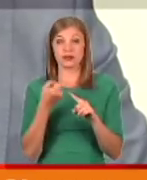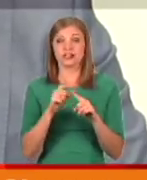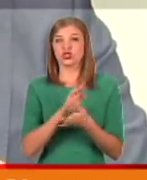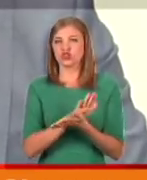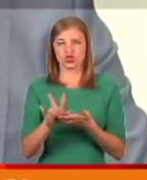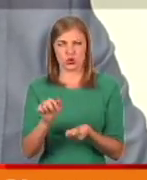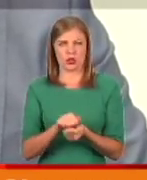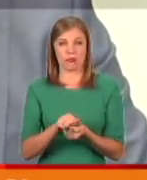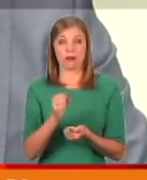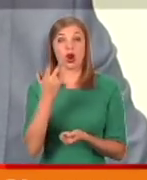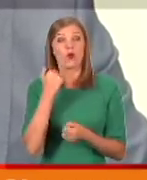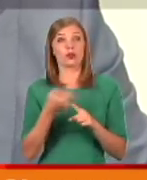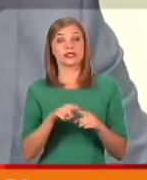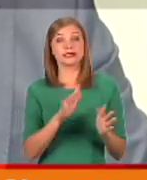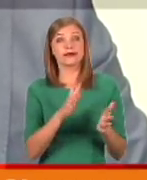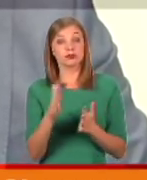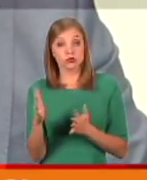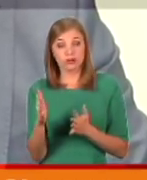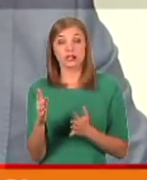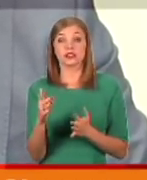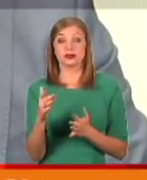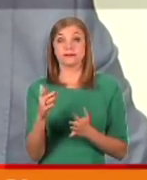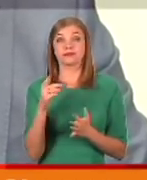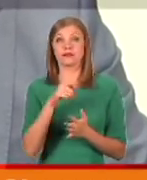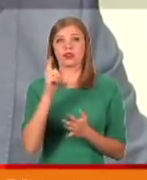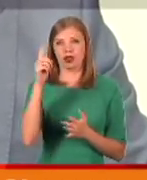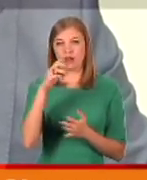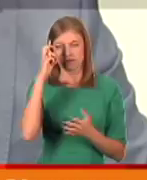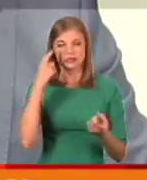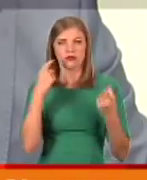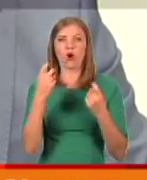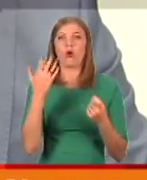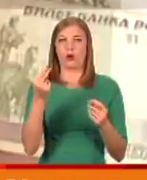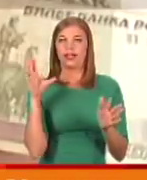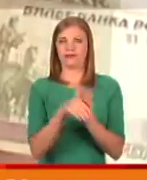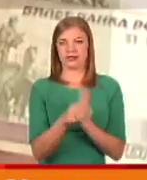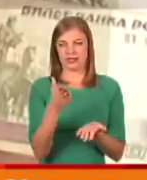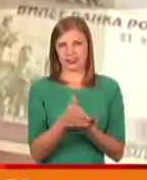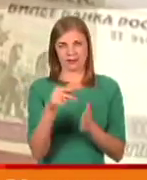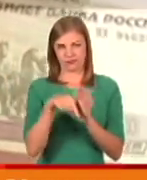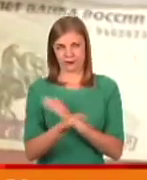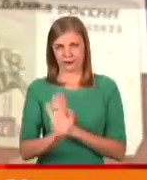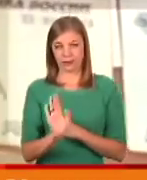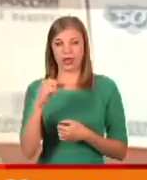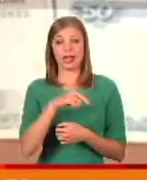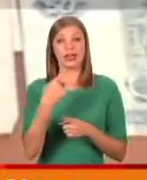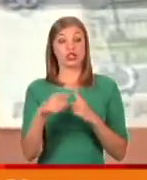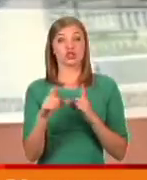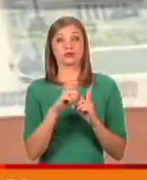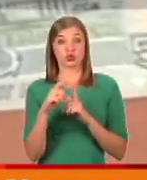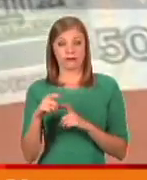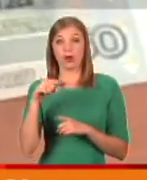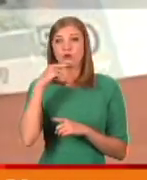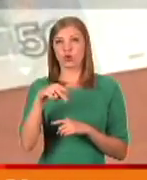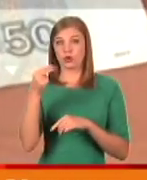на папері. Але коли це відбувається, Госкомстат бачить, о, пряма інвестиція прийшла. Іншими словами, російський